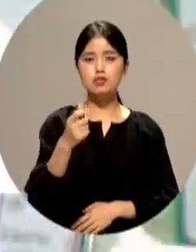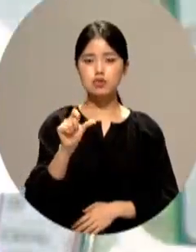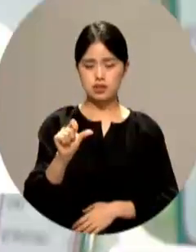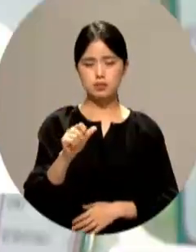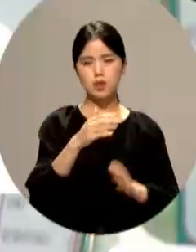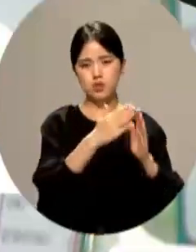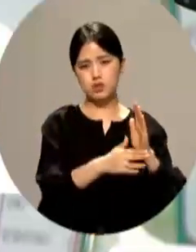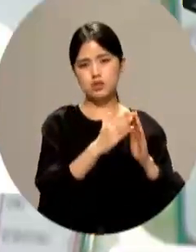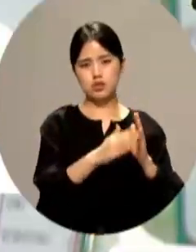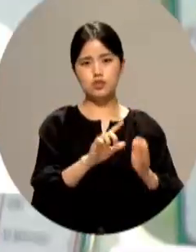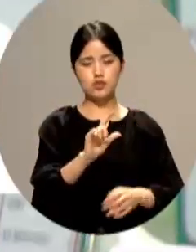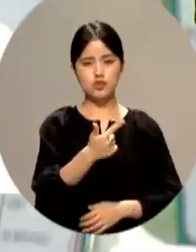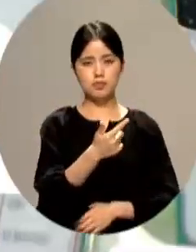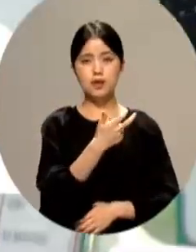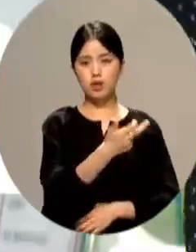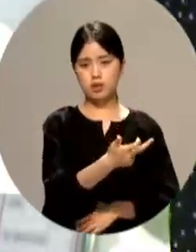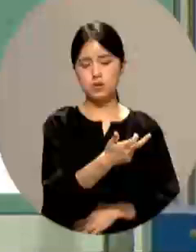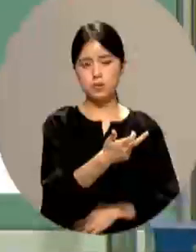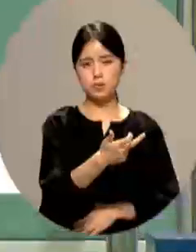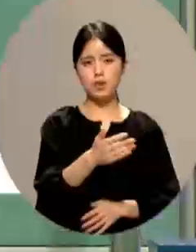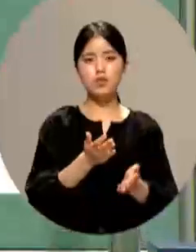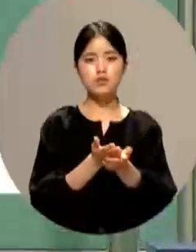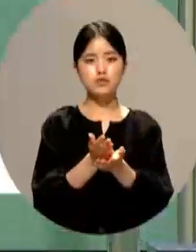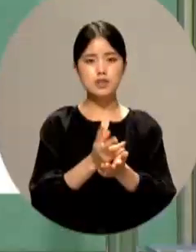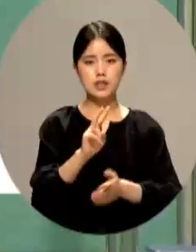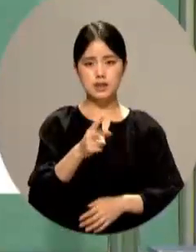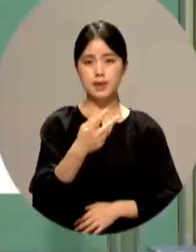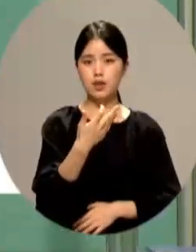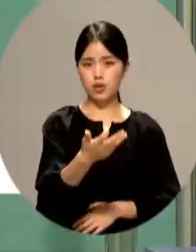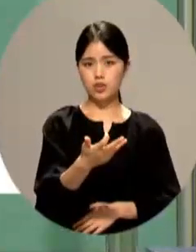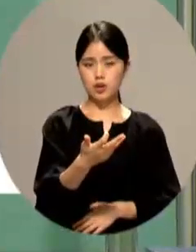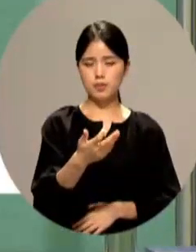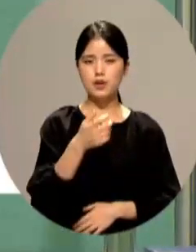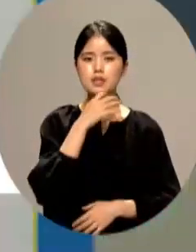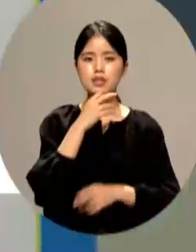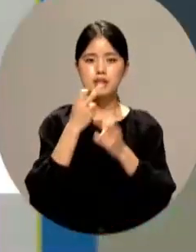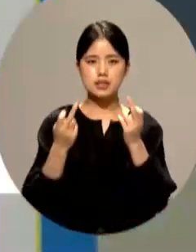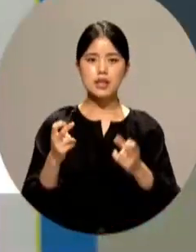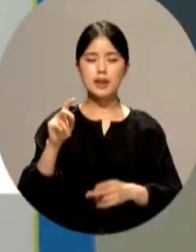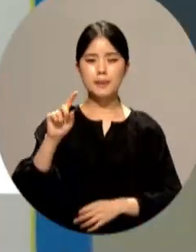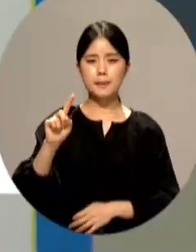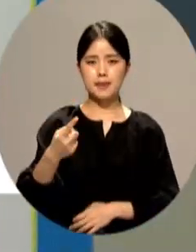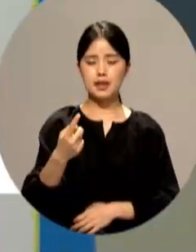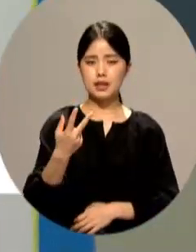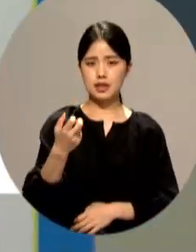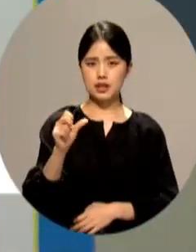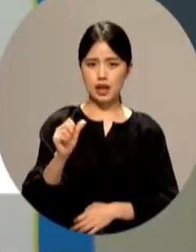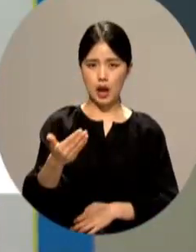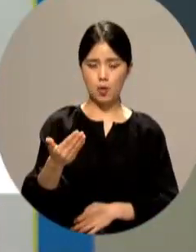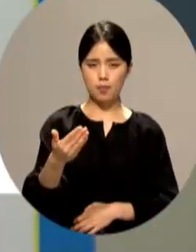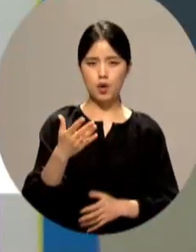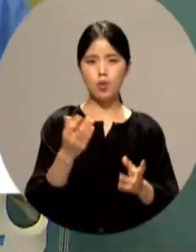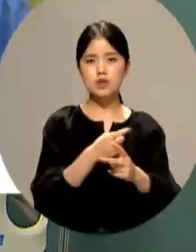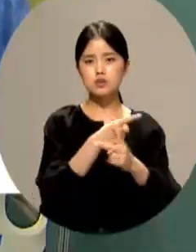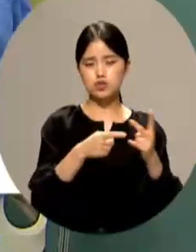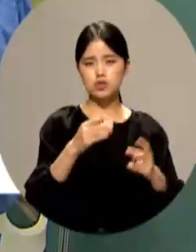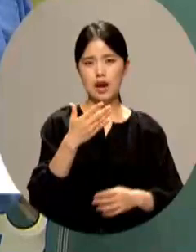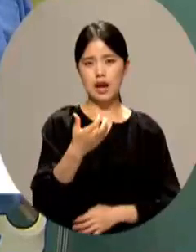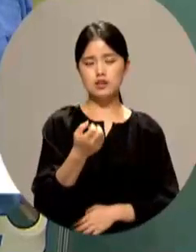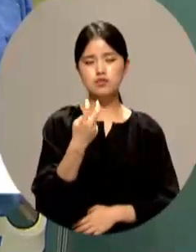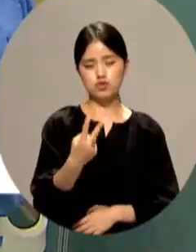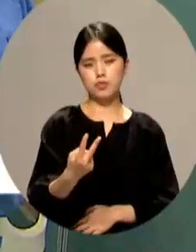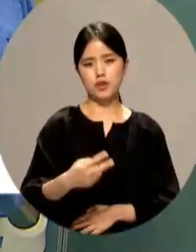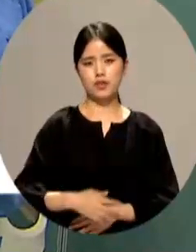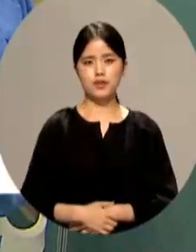으로 전주 600 17명 군산 200 18명 이익선 100일은 9명 완주 92명 등을